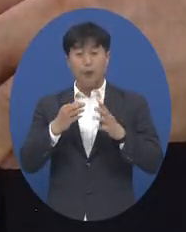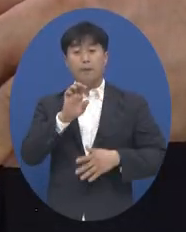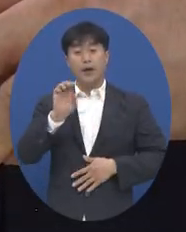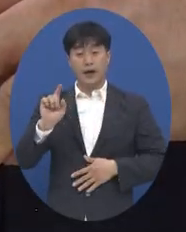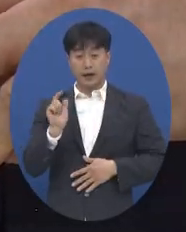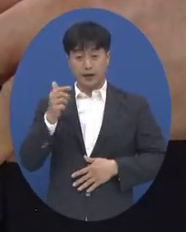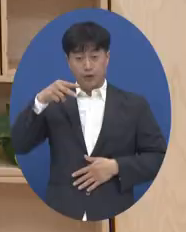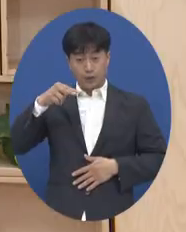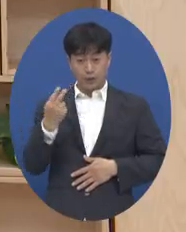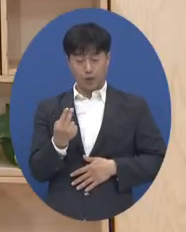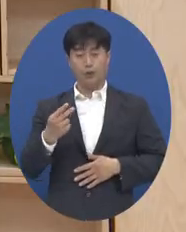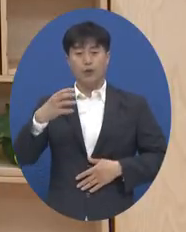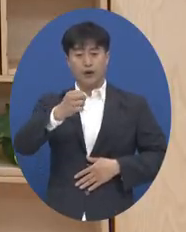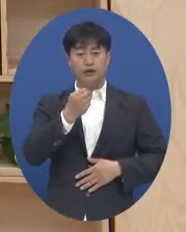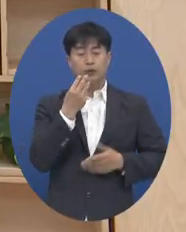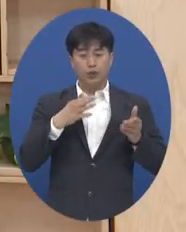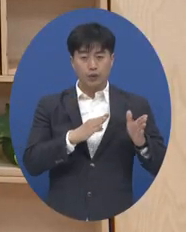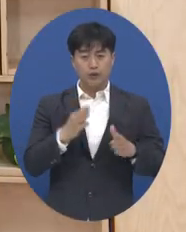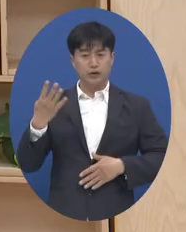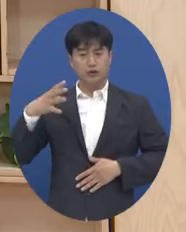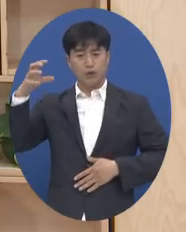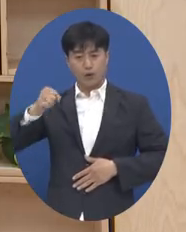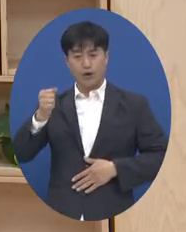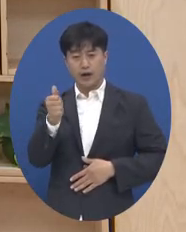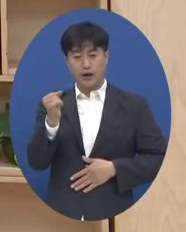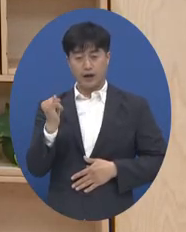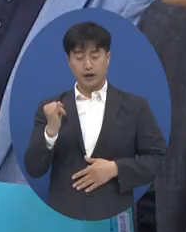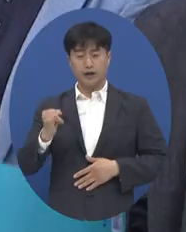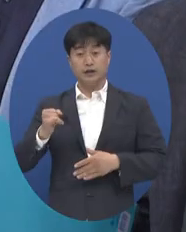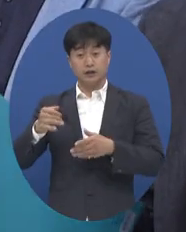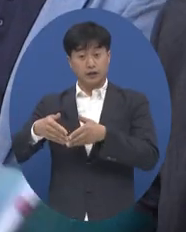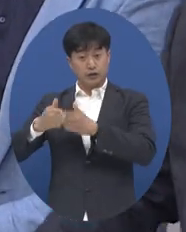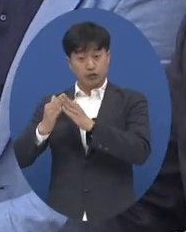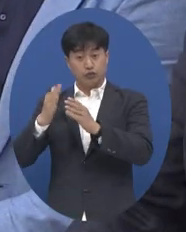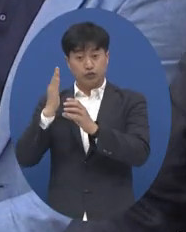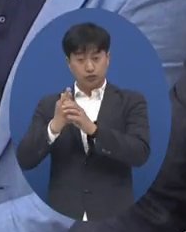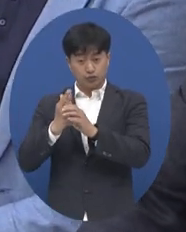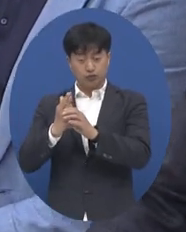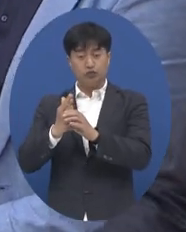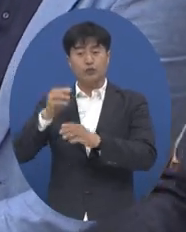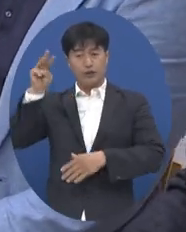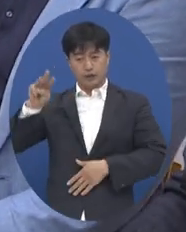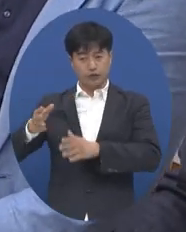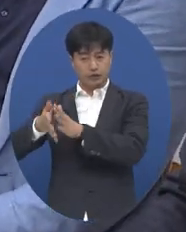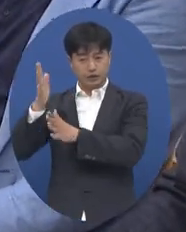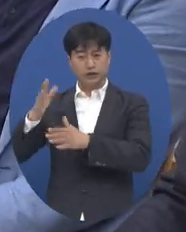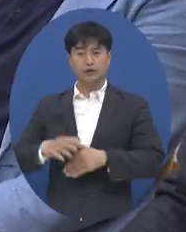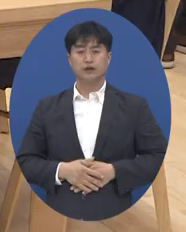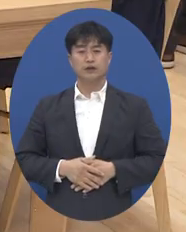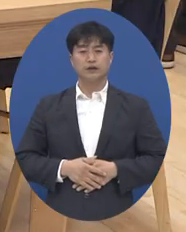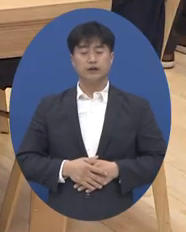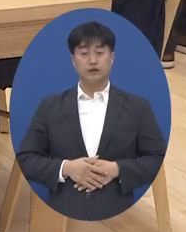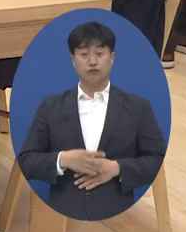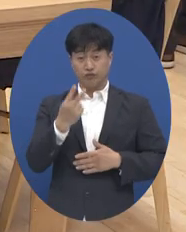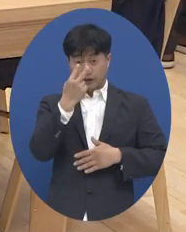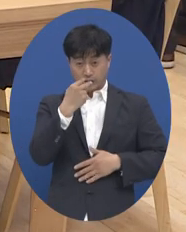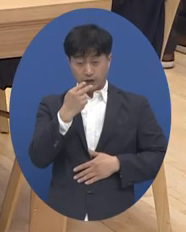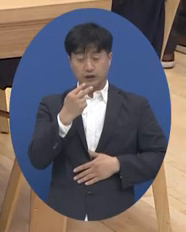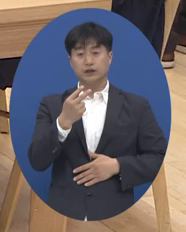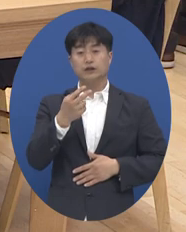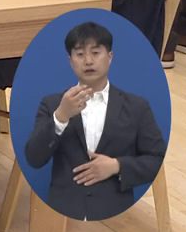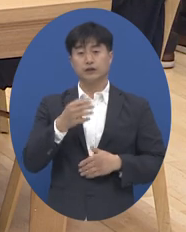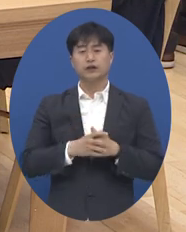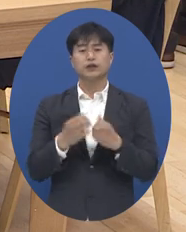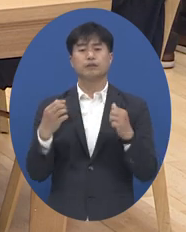보유한 경기도와 4000억원 규모의 인공 지능 융합 클러스터 를 조성 중인 광주 반 없이 시너지 효과를 낼 수 있는